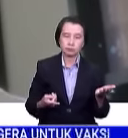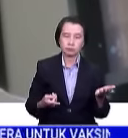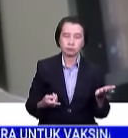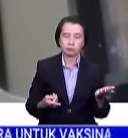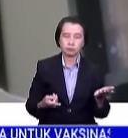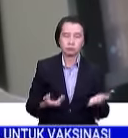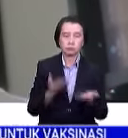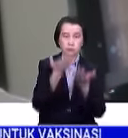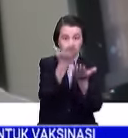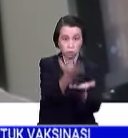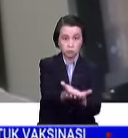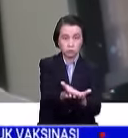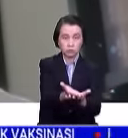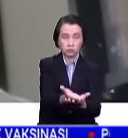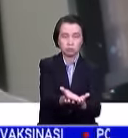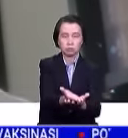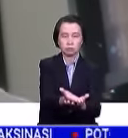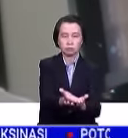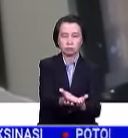kemukakan di dalam